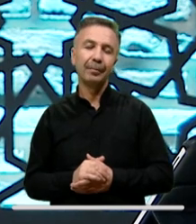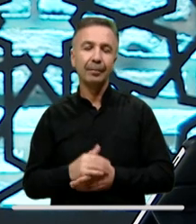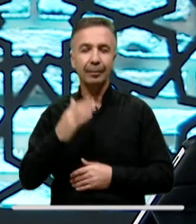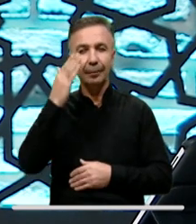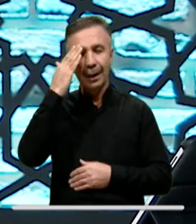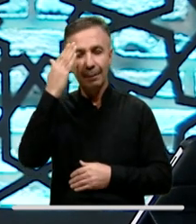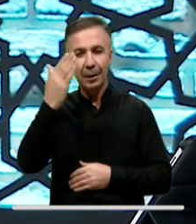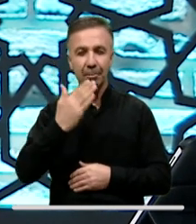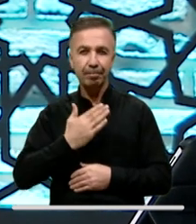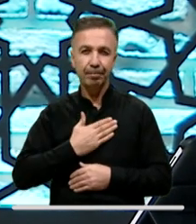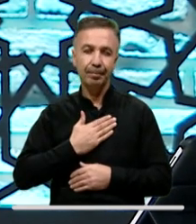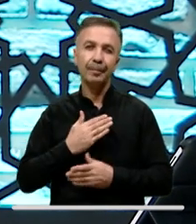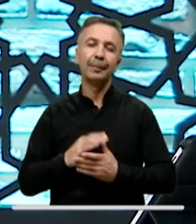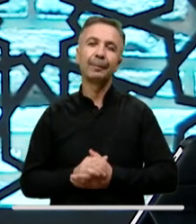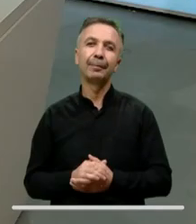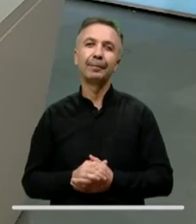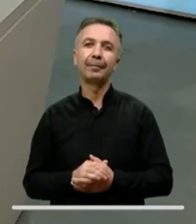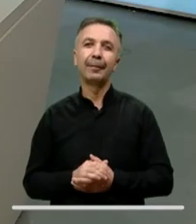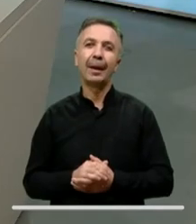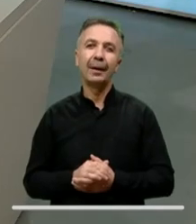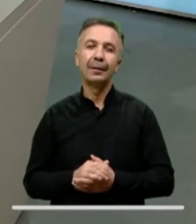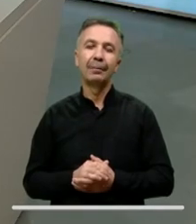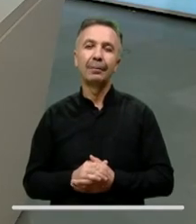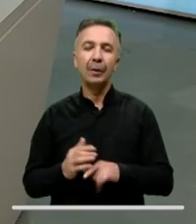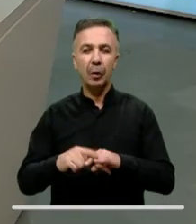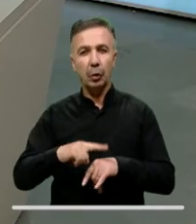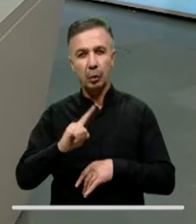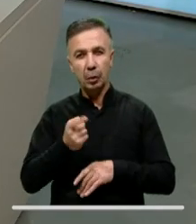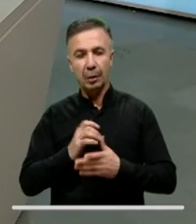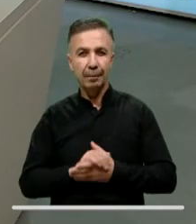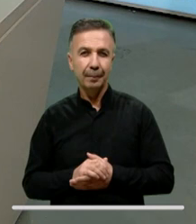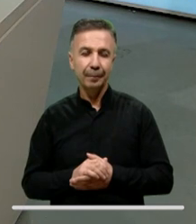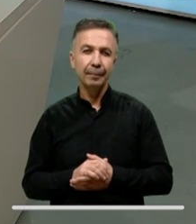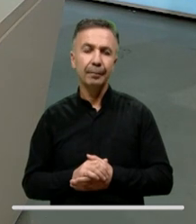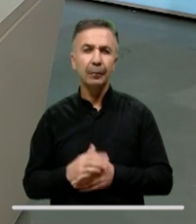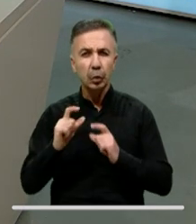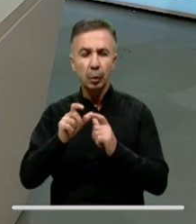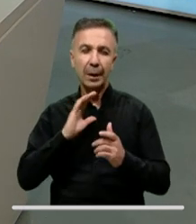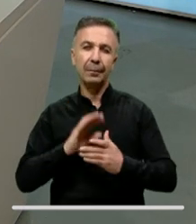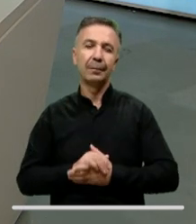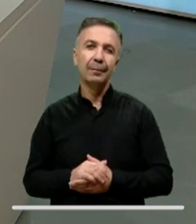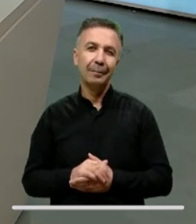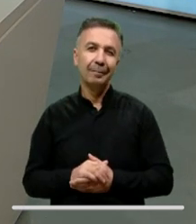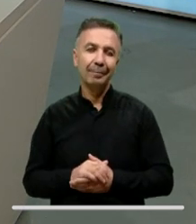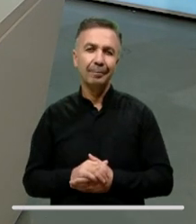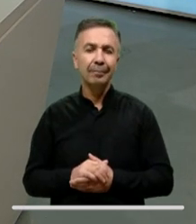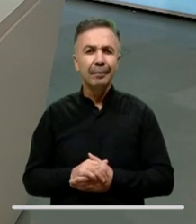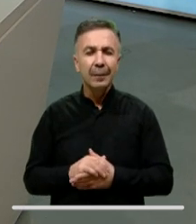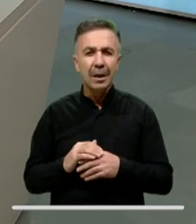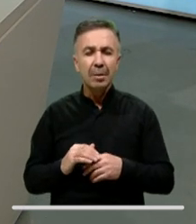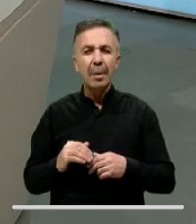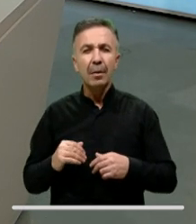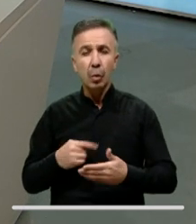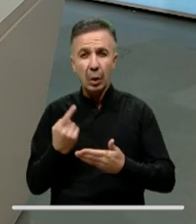Selamünaleyküm hocam. Ve aleyküm selam. Hoş geldiniz. Hoş bulduk. Hocam benim bir sorum olacaktı. Buyurun. Şimdi ben tefsir